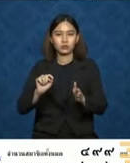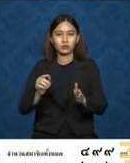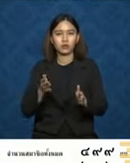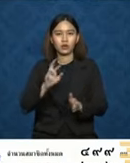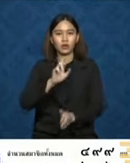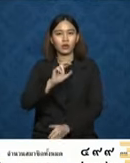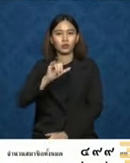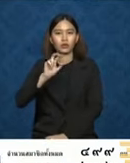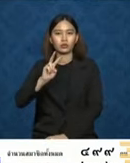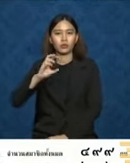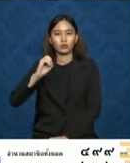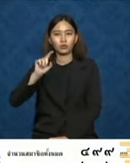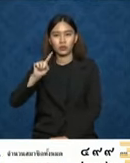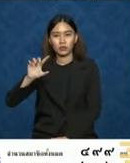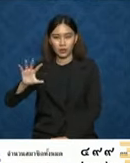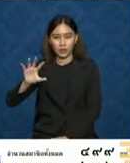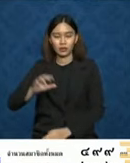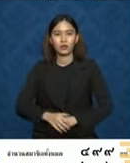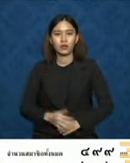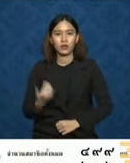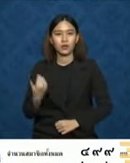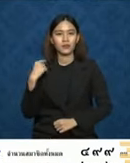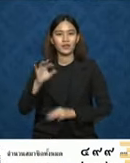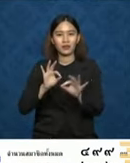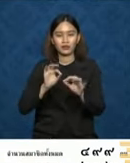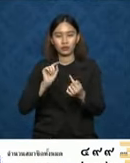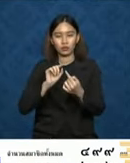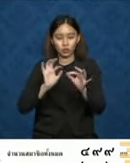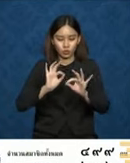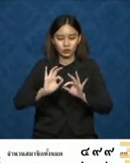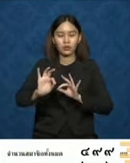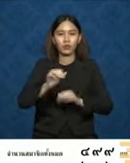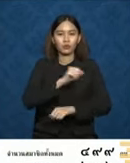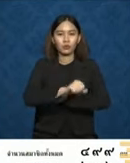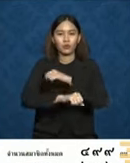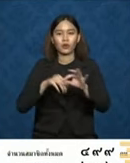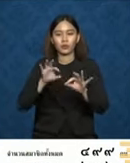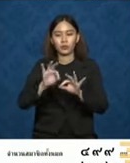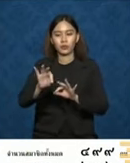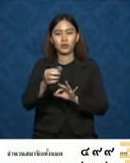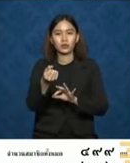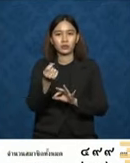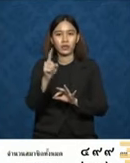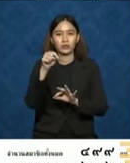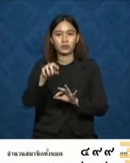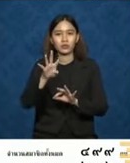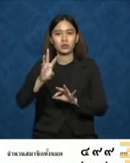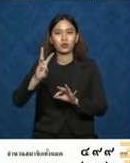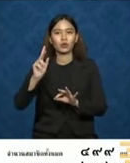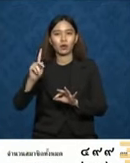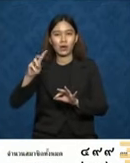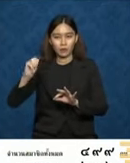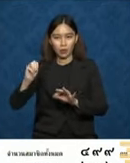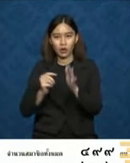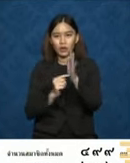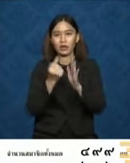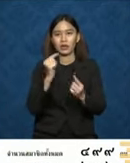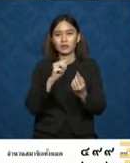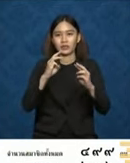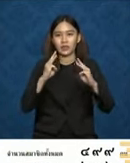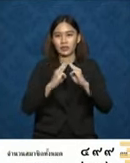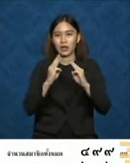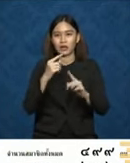รย2015ที่มีระยะการทางการก่อสร้าง11.46กมโดยเริ่มสัญญาตั้ง